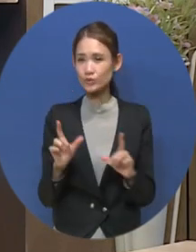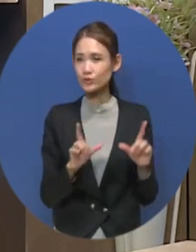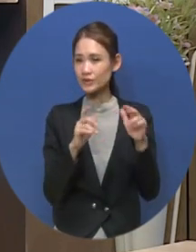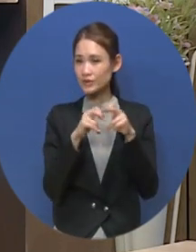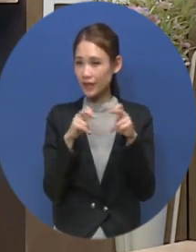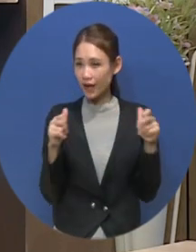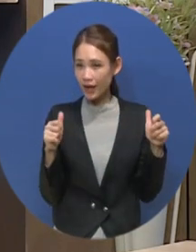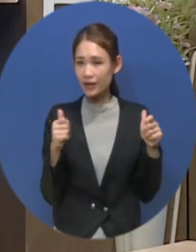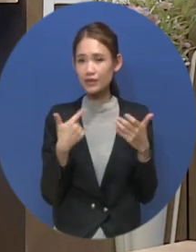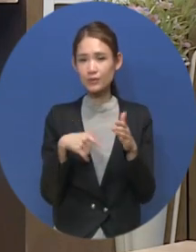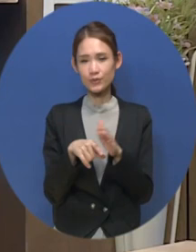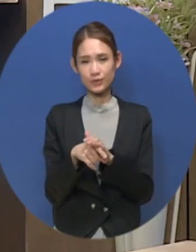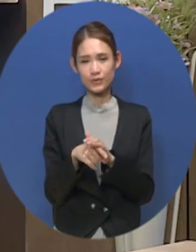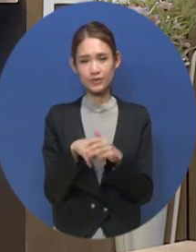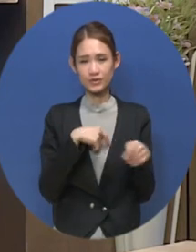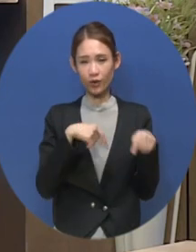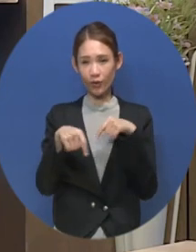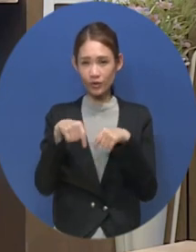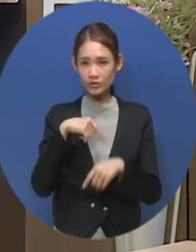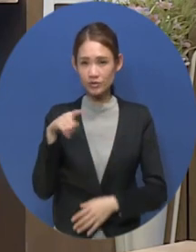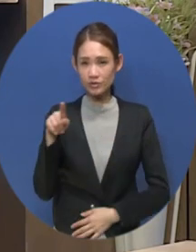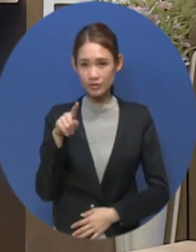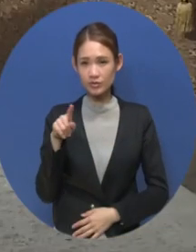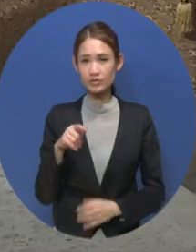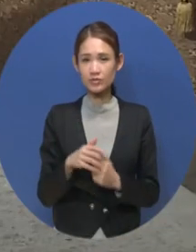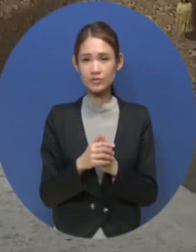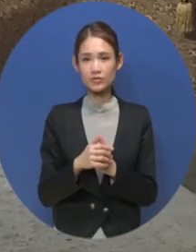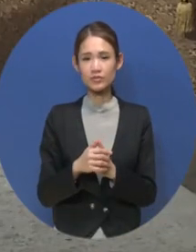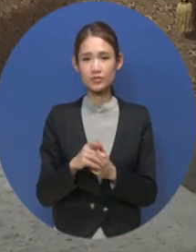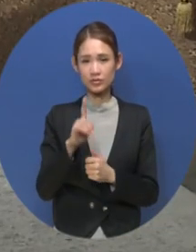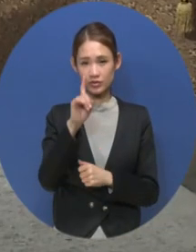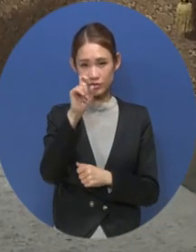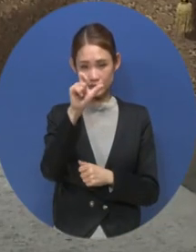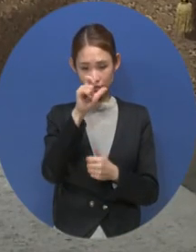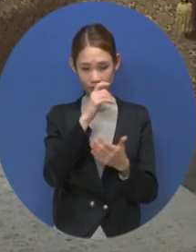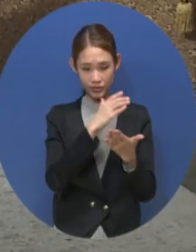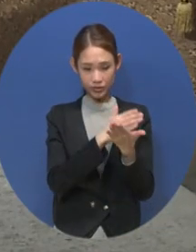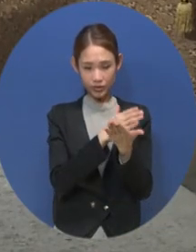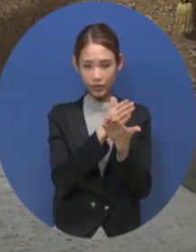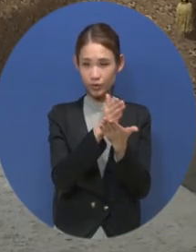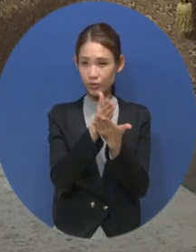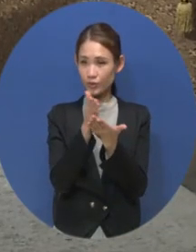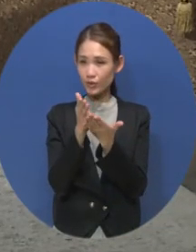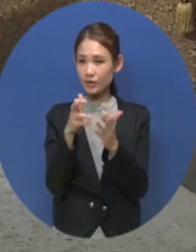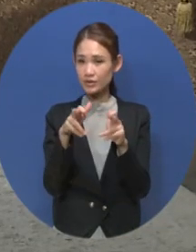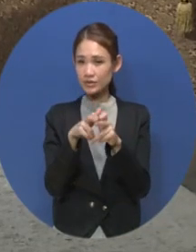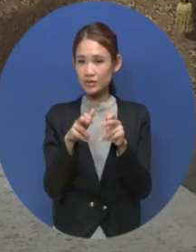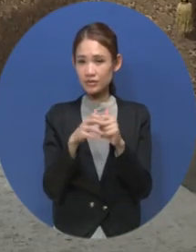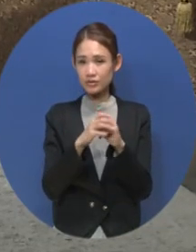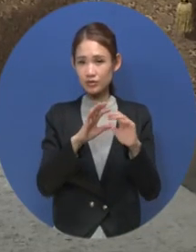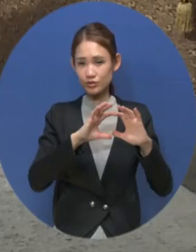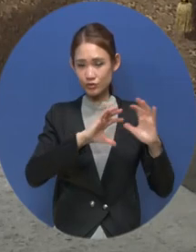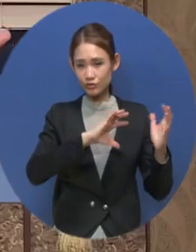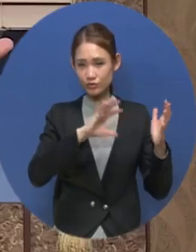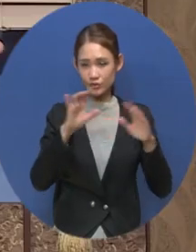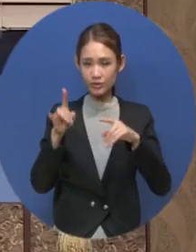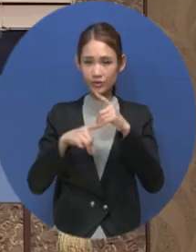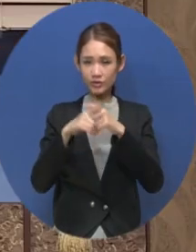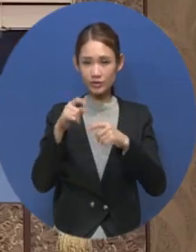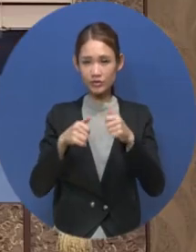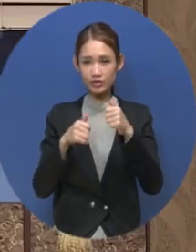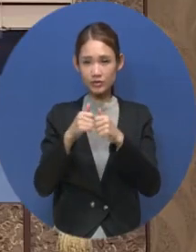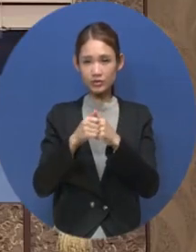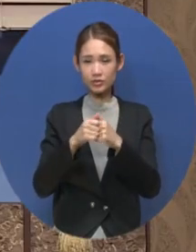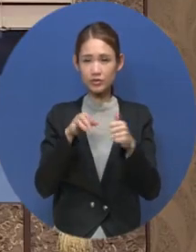또 어떤 정책들을 저희가 이제 15가지 장애 유형이 국제대회 이제 패럴림픽이나